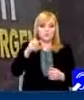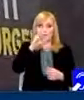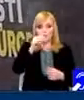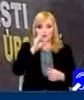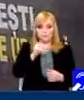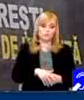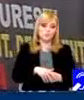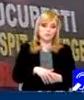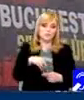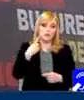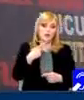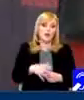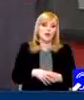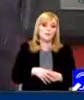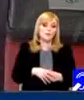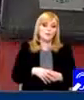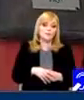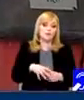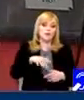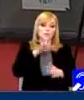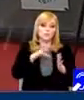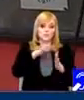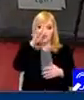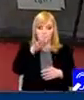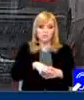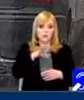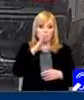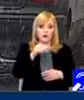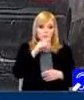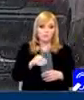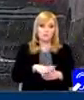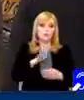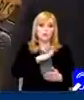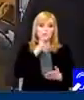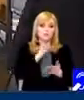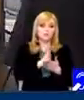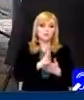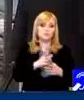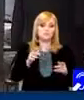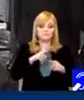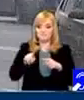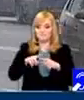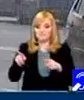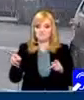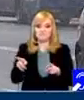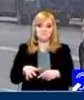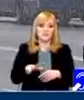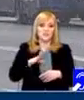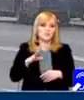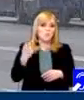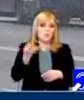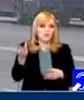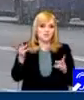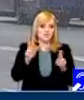microbuze. Potrivit strategiei de dezvoltare a transportului în municipiul Chișinău, microbuzele vor deveni, între timp, doar un transport